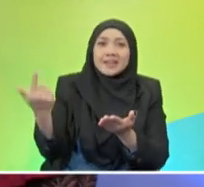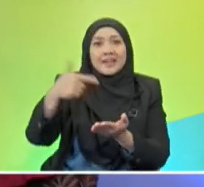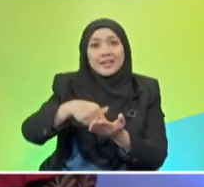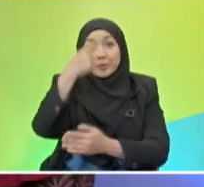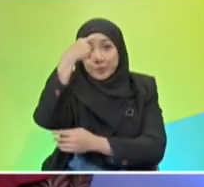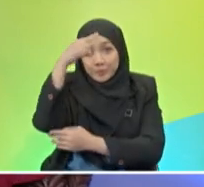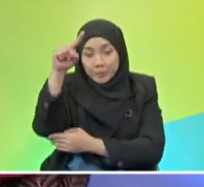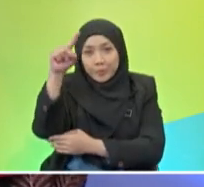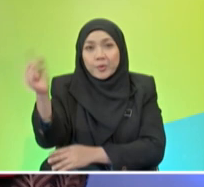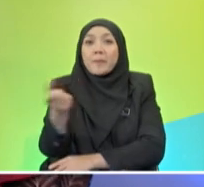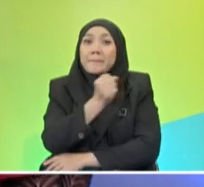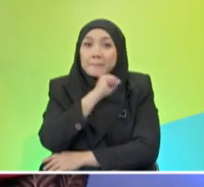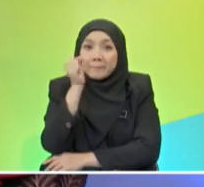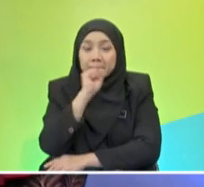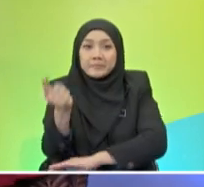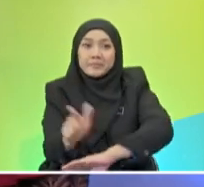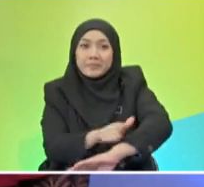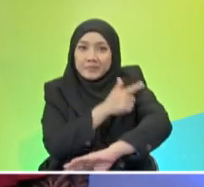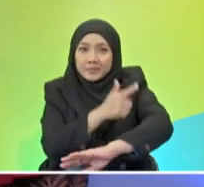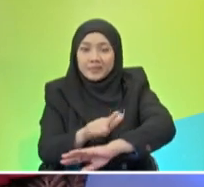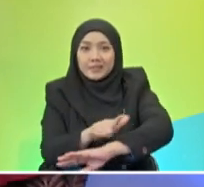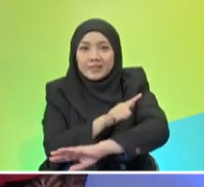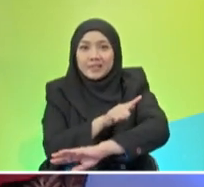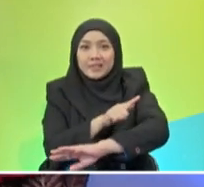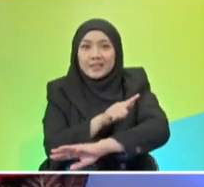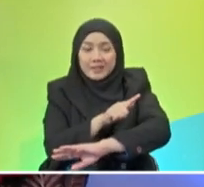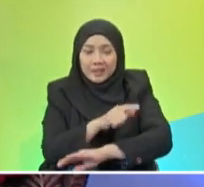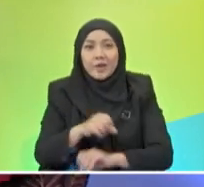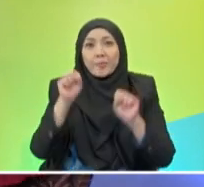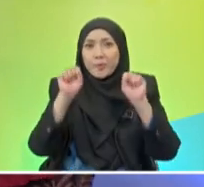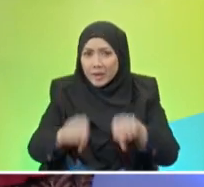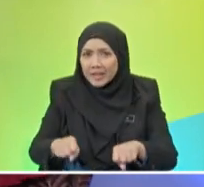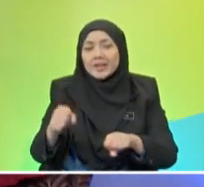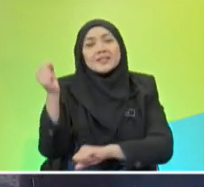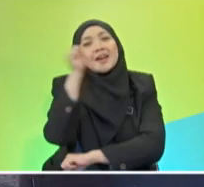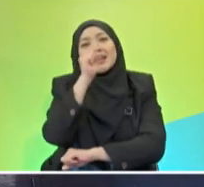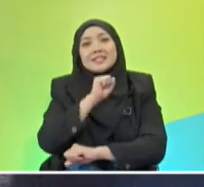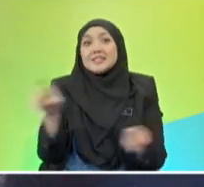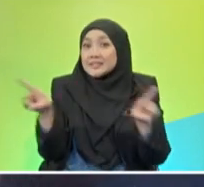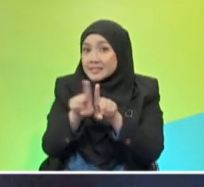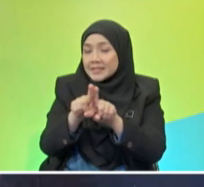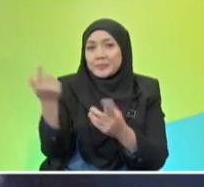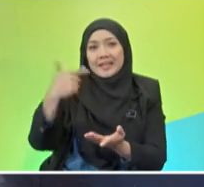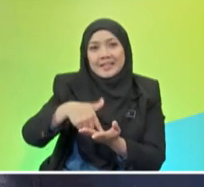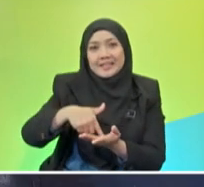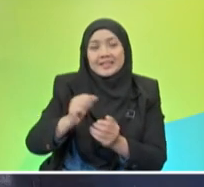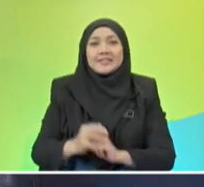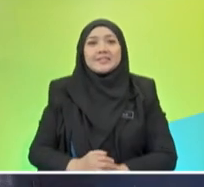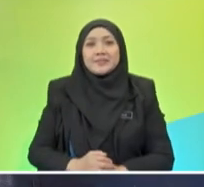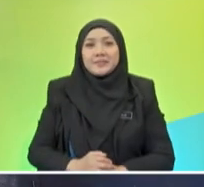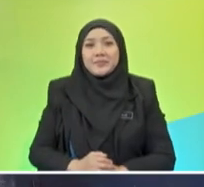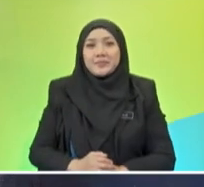di rumah untuk melihat lirik lagu supaya mereka boleh bersama-sama nyanyi dengan kita sekali lagi. Boleh cikgu. Okey, baik. Mari kita